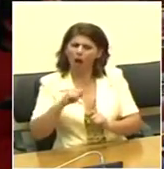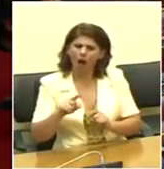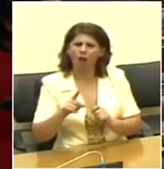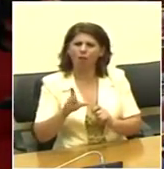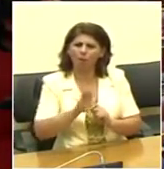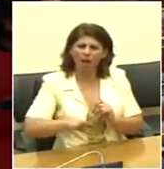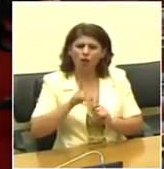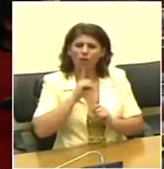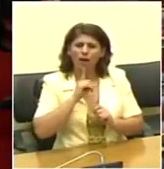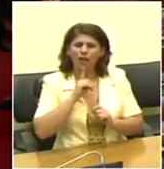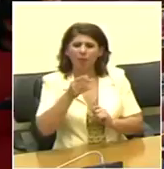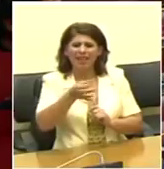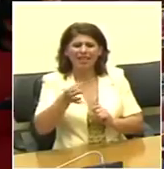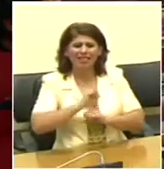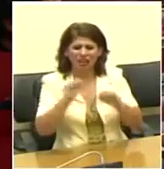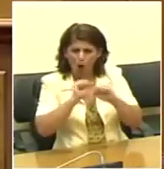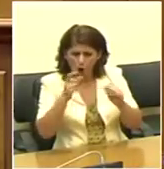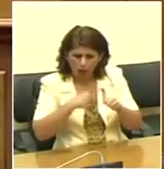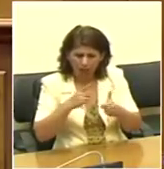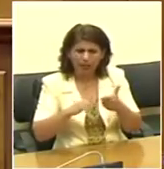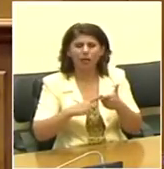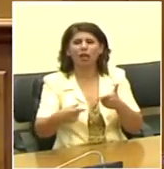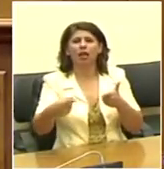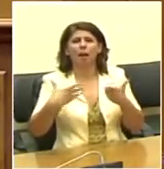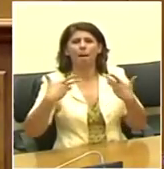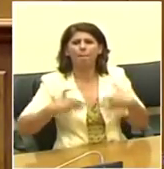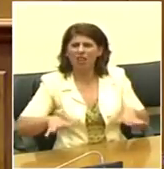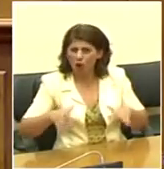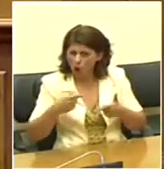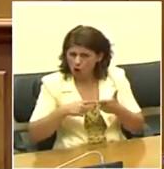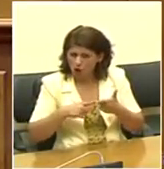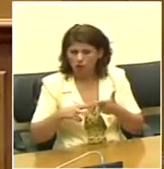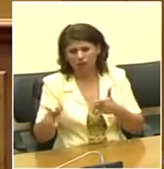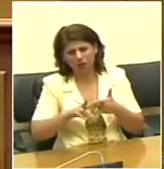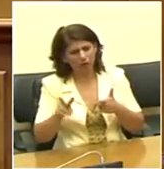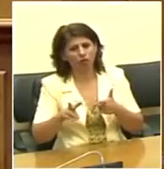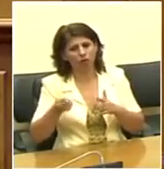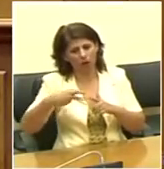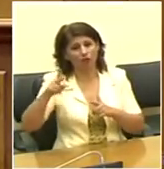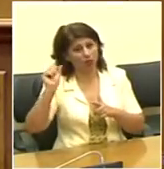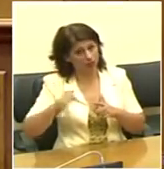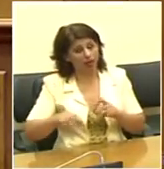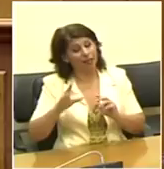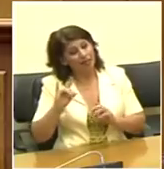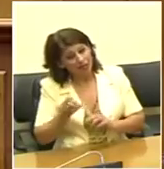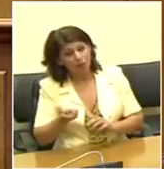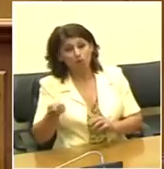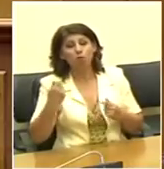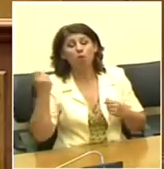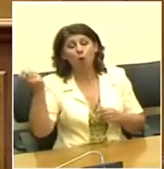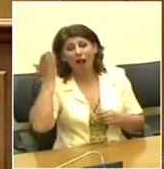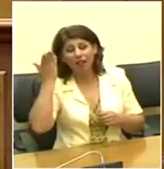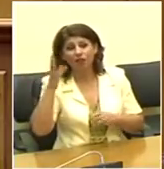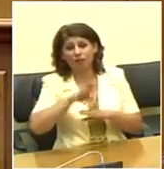Σαντορίνη, αλλά και στο πρώτο διαμέρισμα της Αθήνας. Και το θεωρώ φυσιολογικό αυτό, διότι αυτές οι περιοχές είχαν